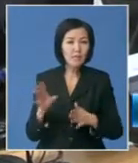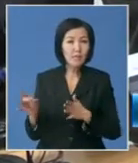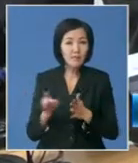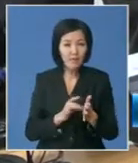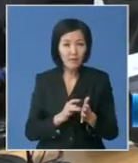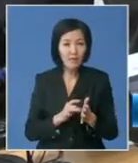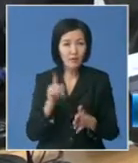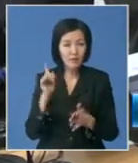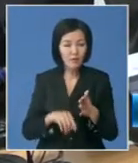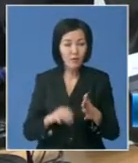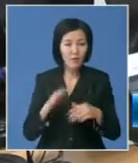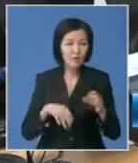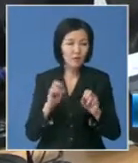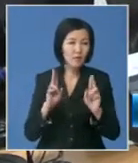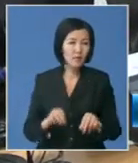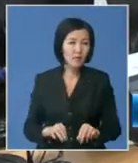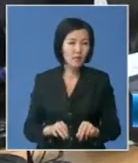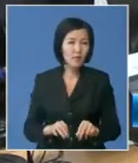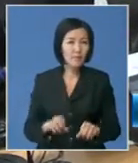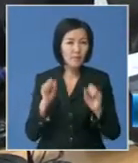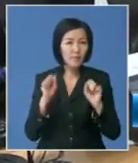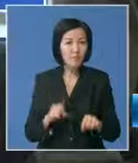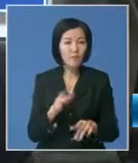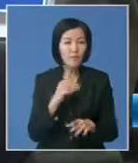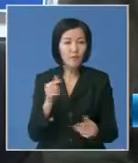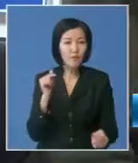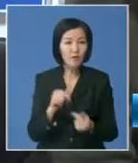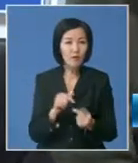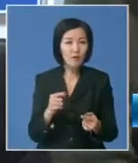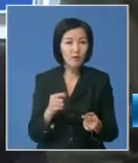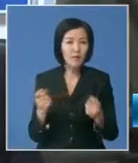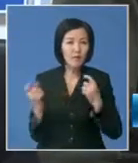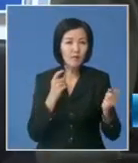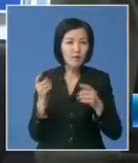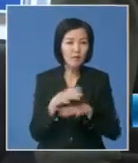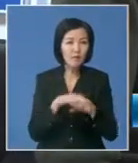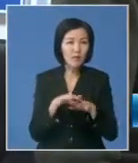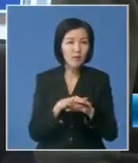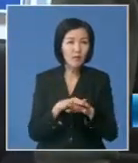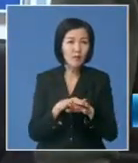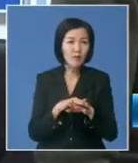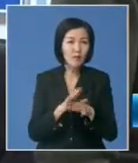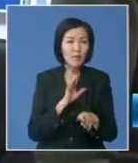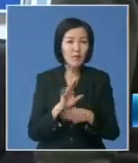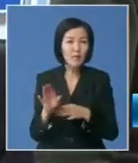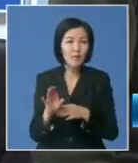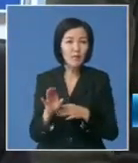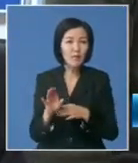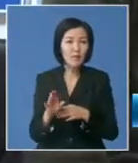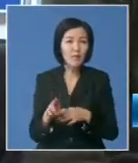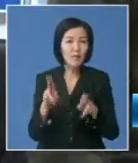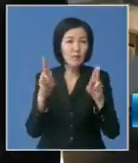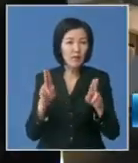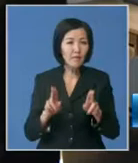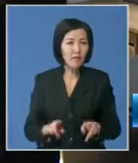мгновенно уверяют специалисты это позволит вовремя проинформировать население возможно чем моей передаче инструкцию и правила полегли